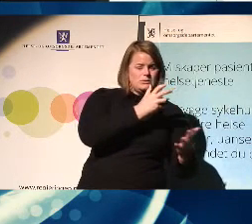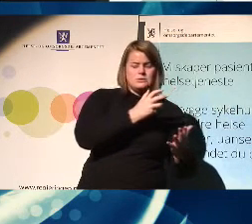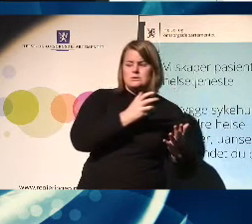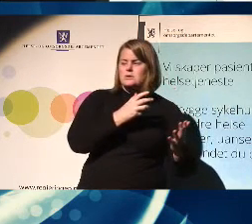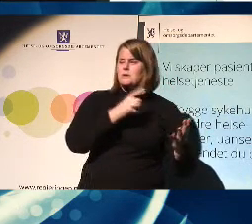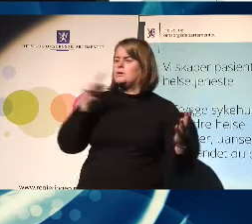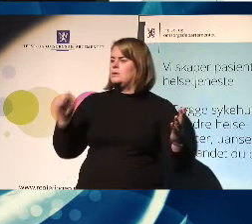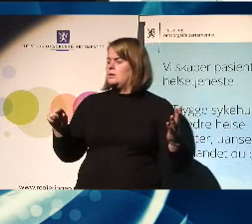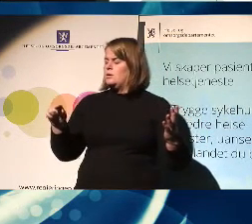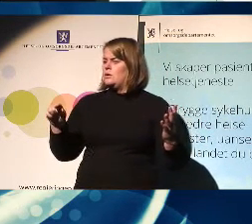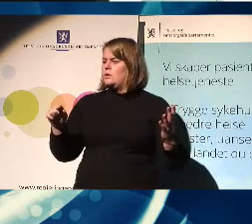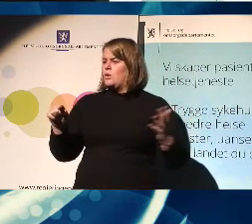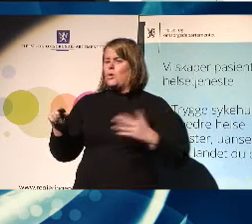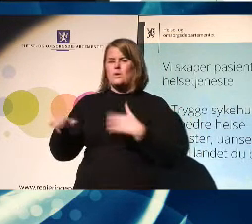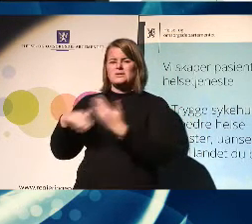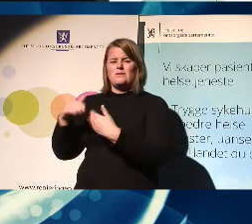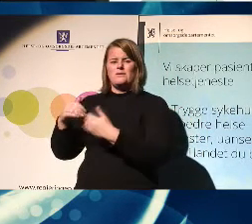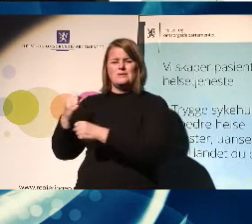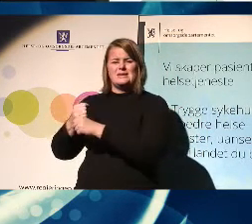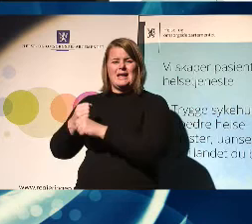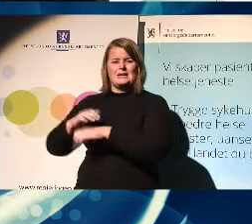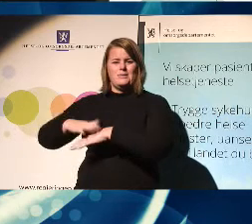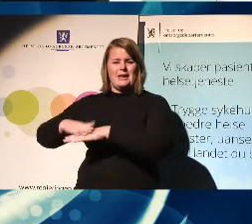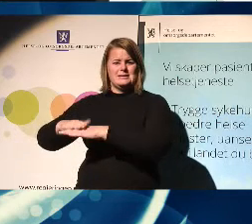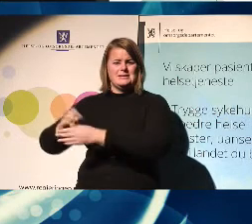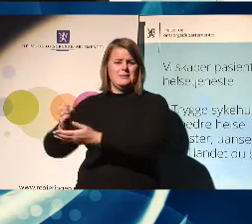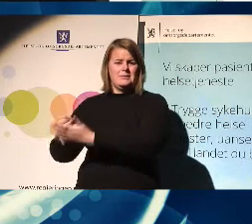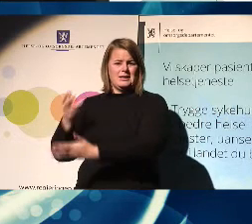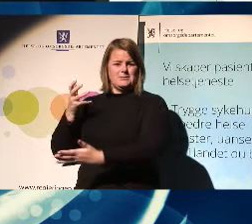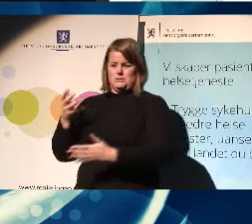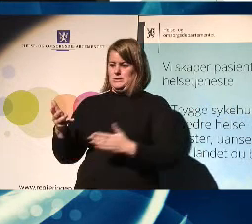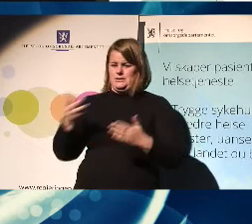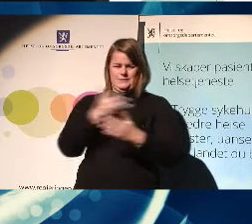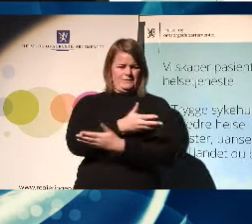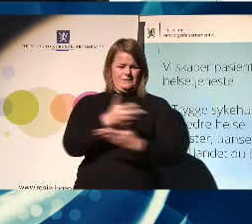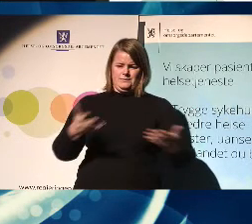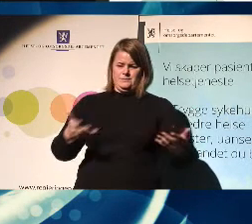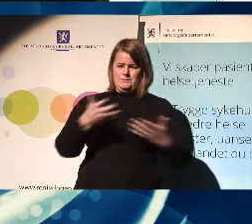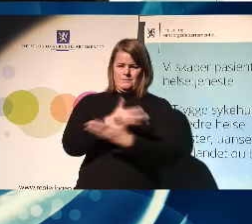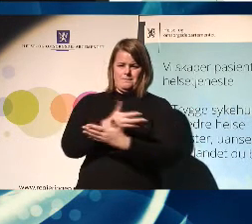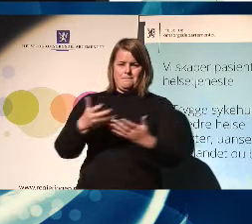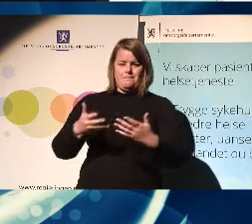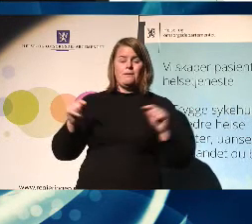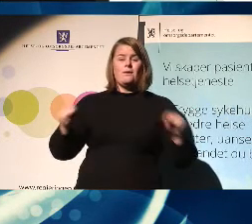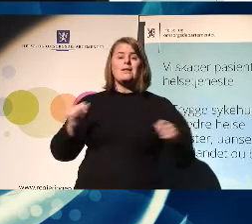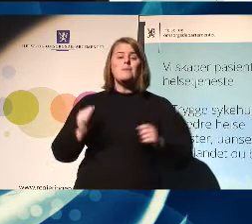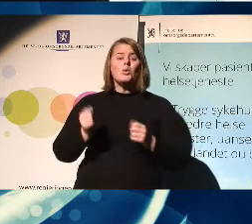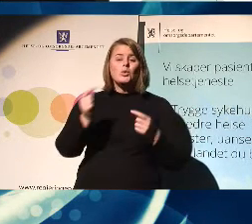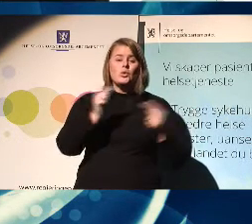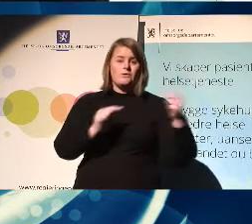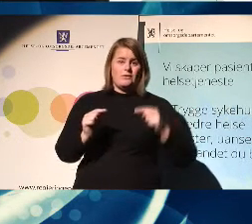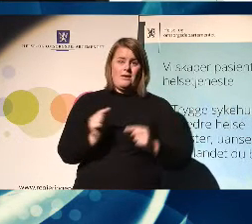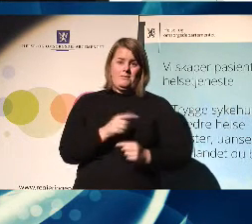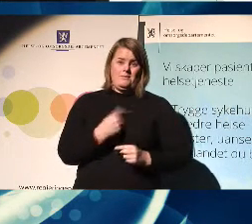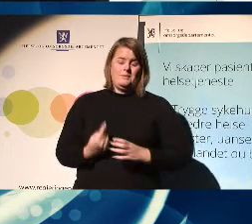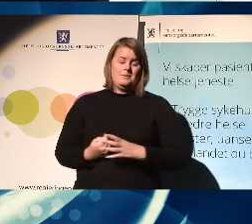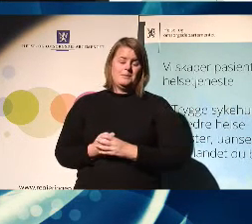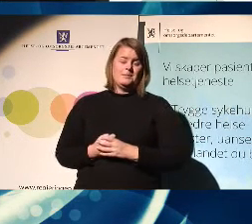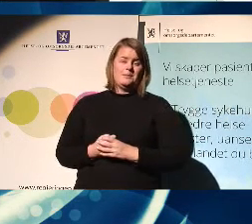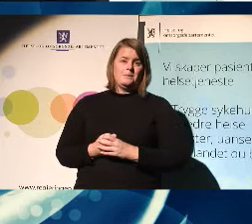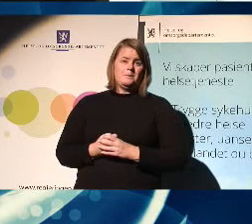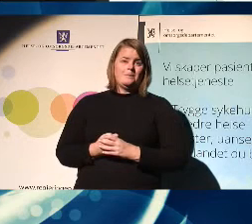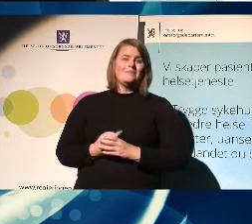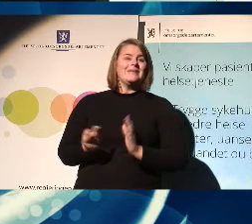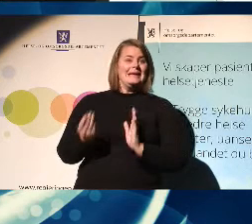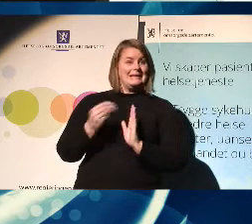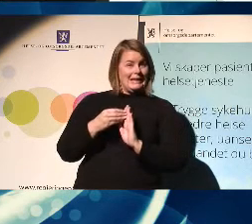det som samfunnssikkerhet og beredskapsresponser egentlig, og det må vi drøfte. I tillegg så